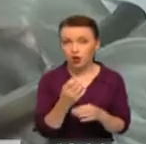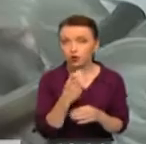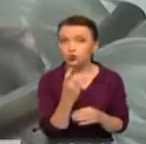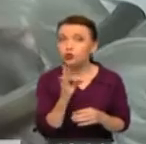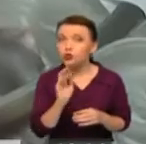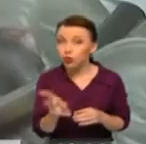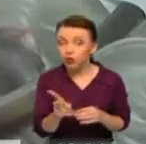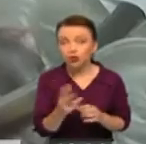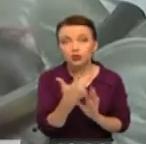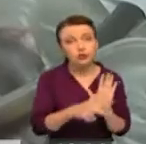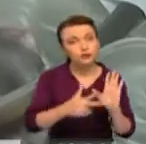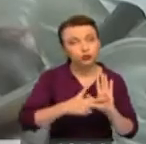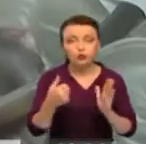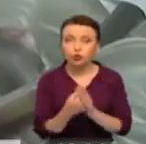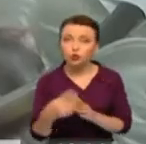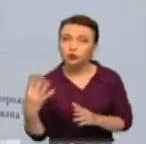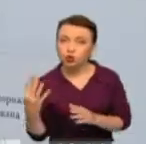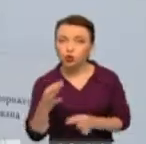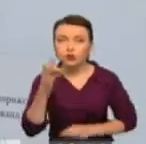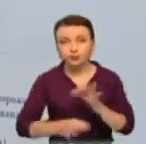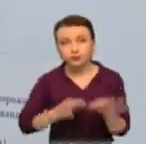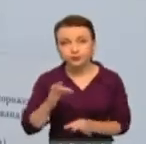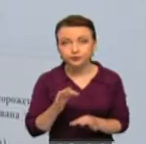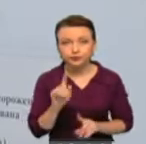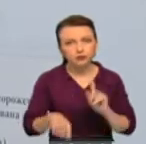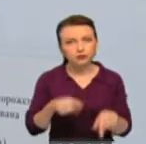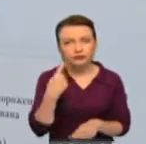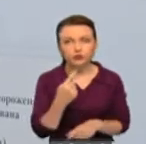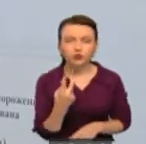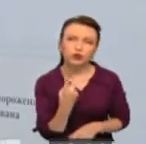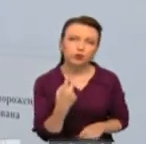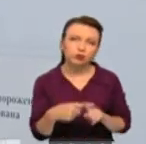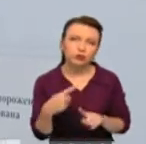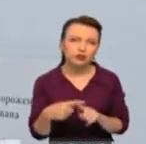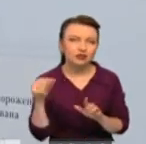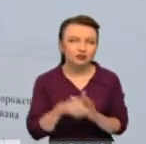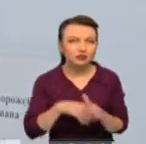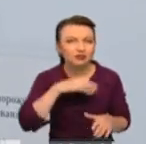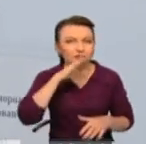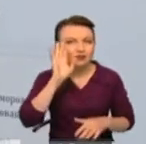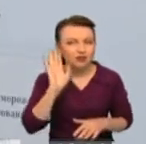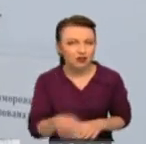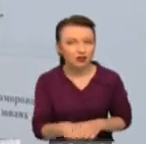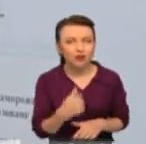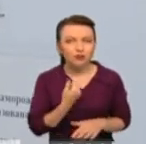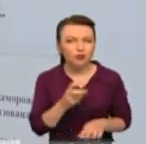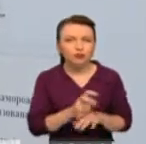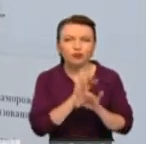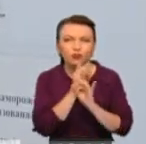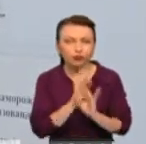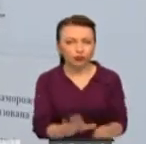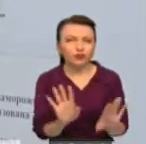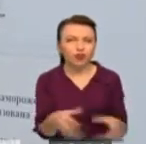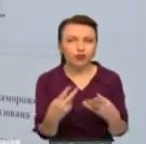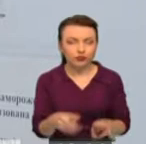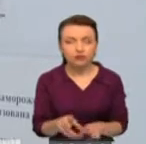від 38 до 45 діб. Деколи говорять, от у мене друга позитивна, значить її достатньо, значить я не буду приходити, немає такої